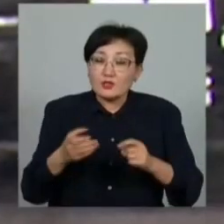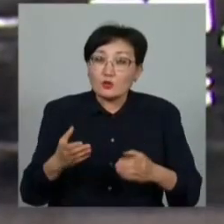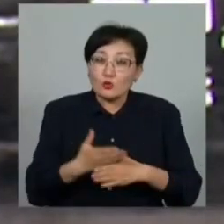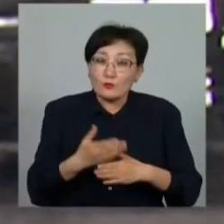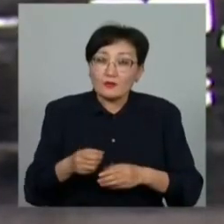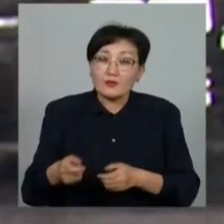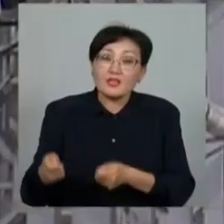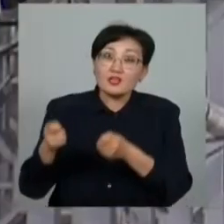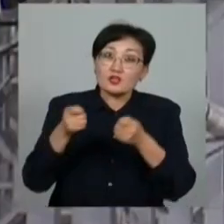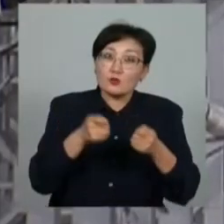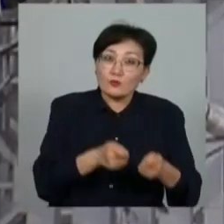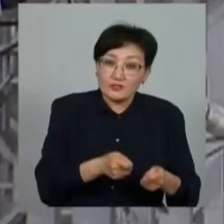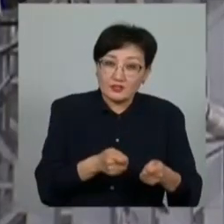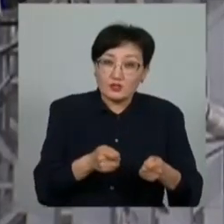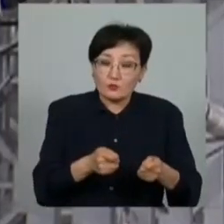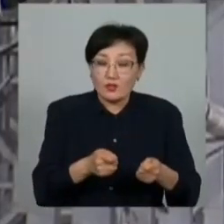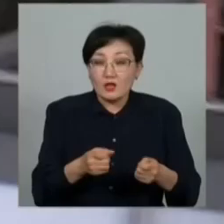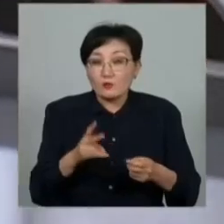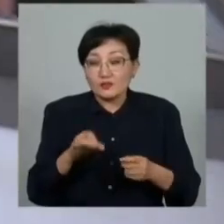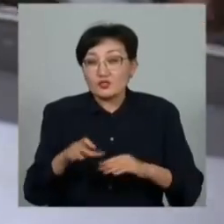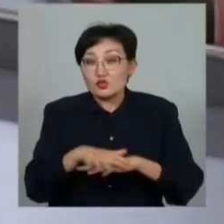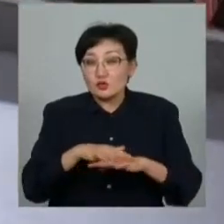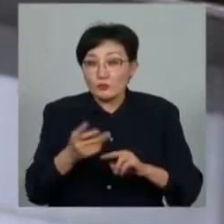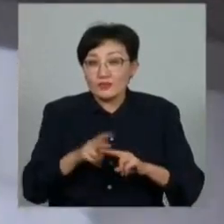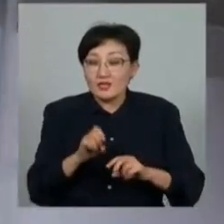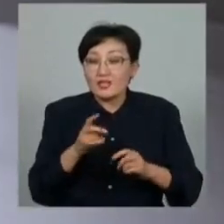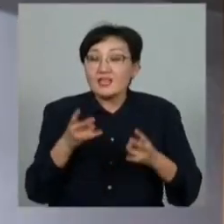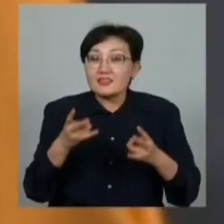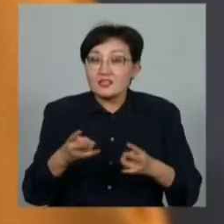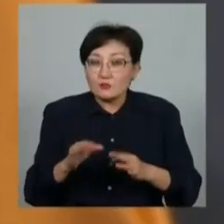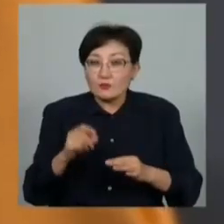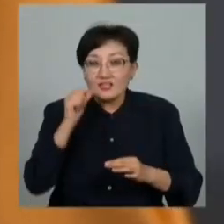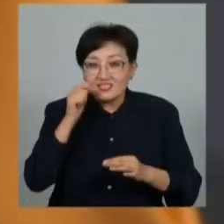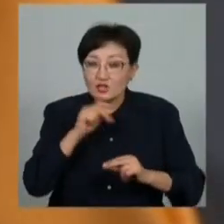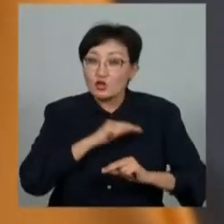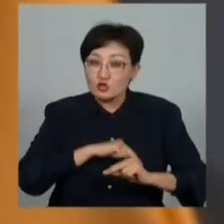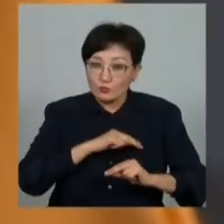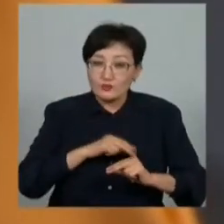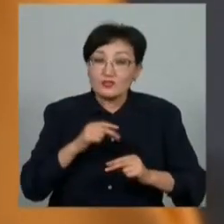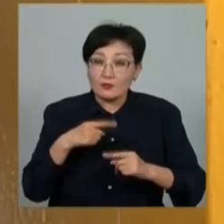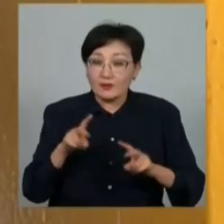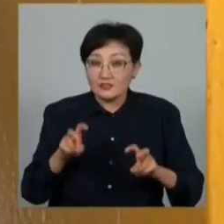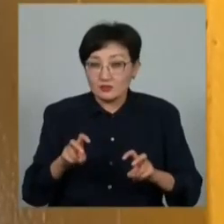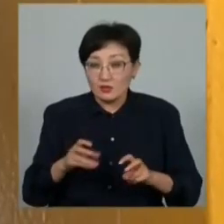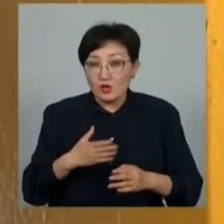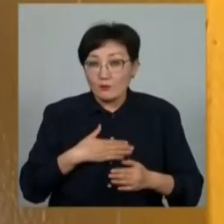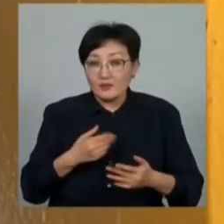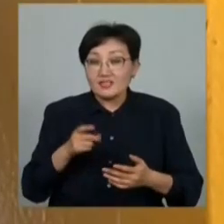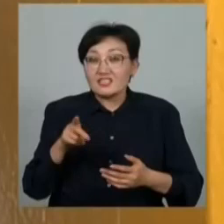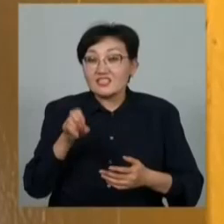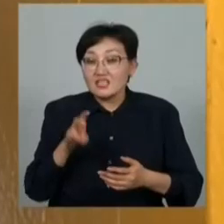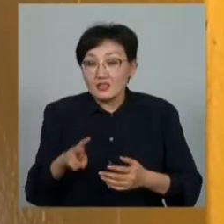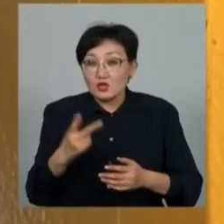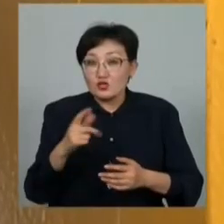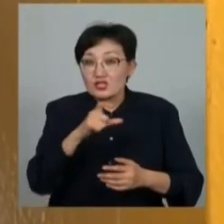көмегімен түсіріп, қажетті жерге жайғастырады. Алайда жұрт мұны нәзік жандылар емес, ерлердің істейтін жұмысы дейді. Мен тұрған бұл кран шамамен